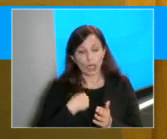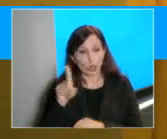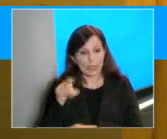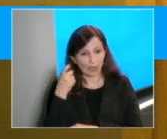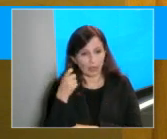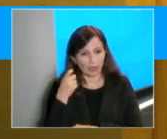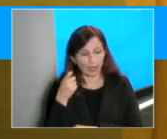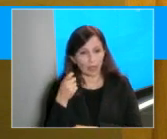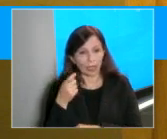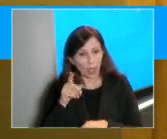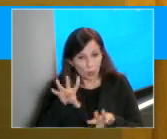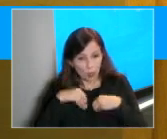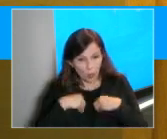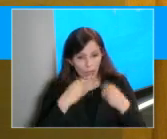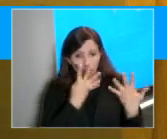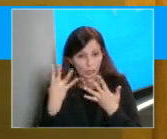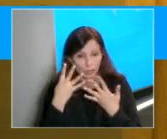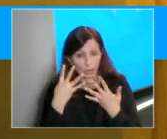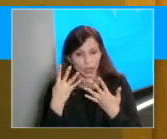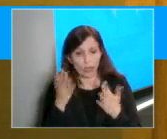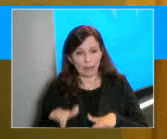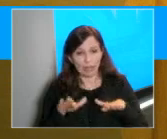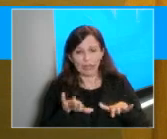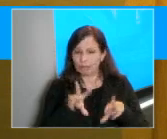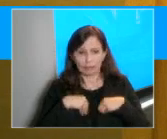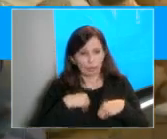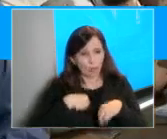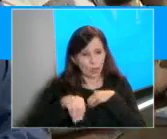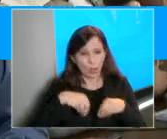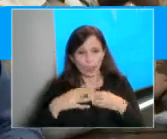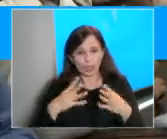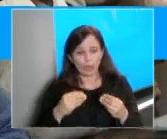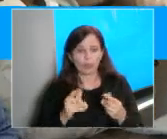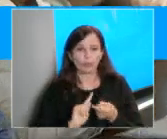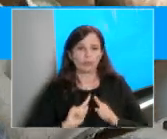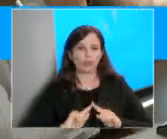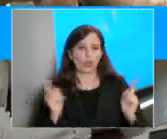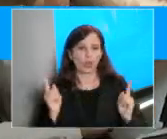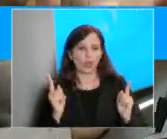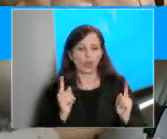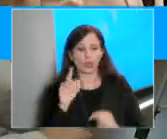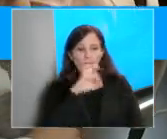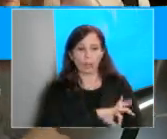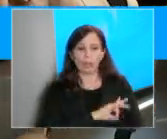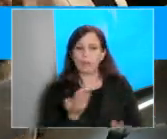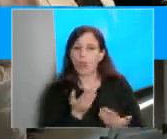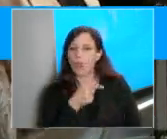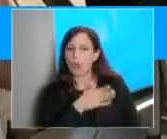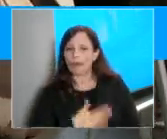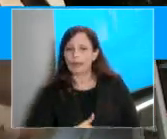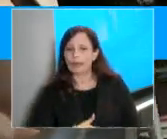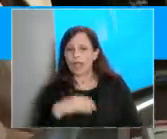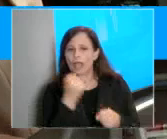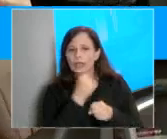שהיה מוכן עם 9 מנדטים להתפשר על המון המון דברים, כן? ומשונה מליברמן, שבחדר המסע ומתן, מה הוא רצה?